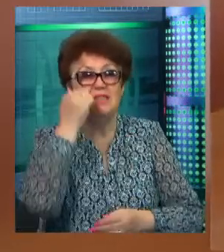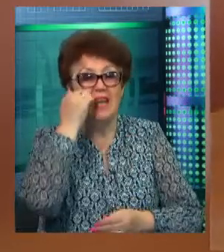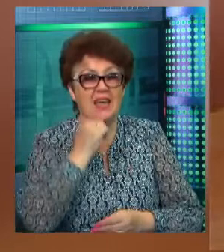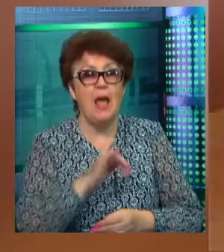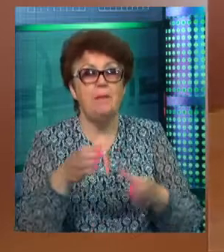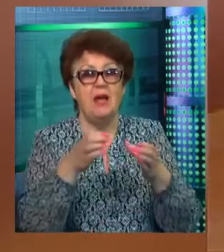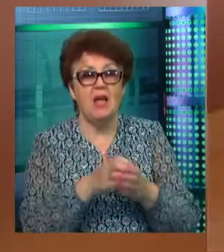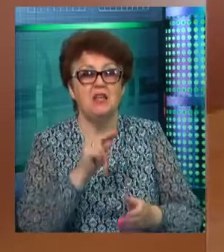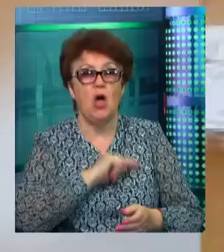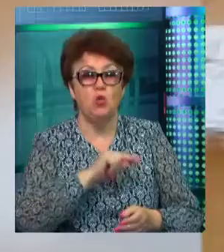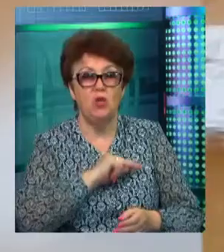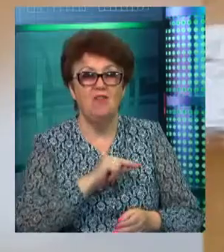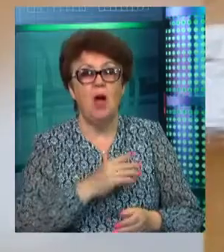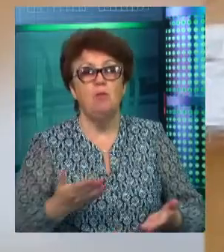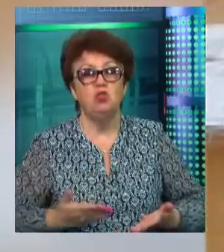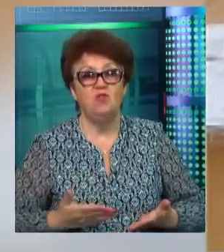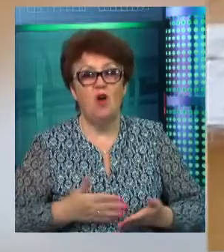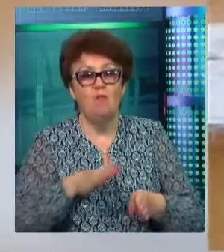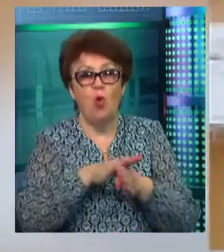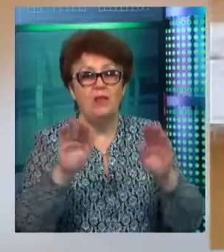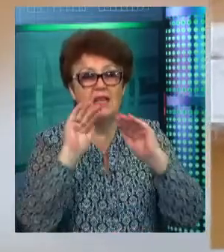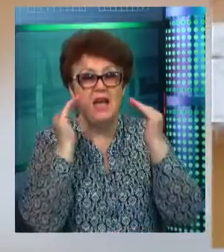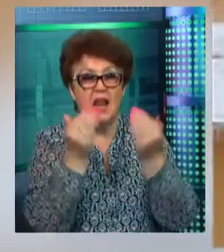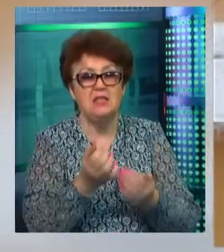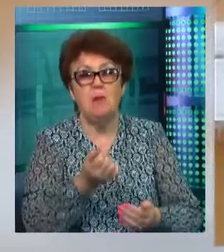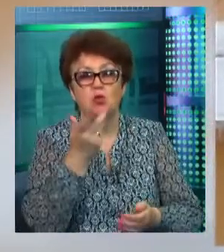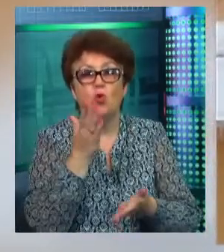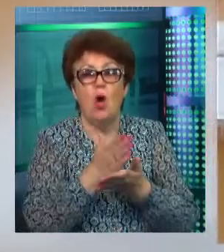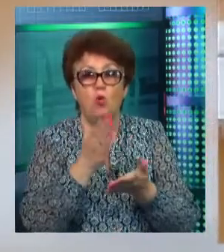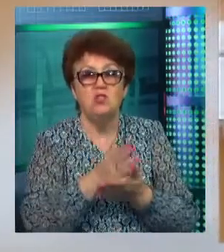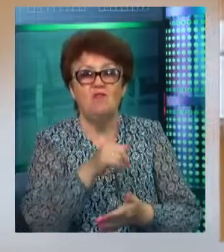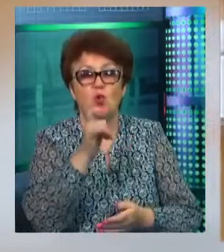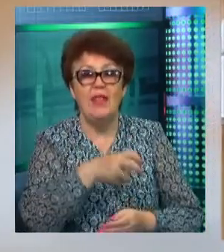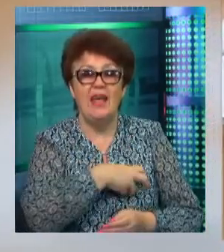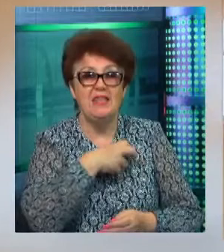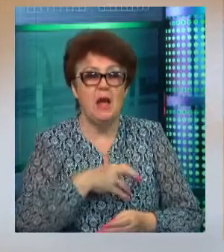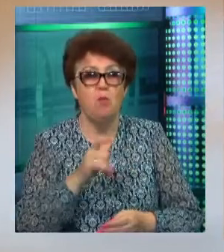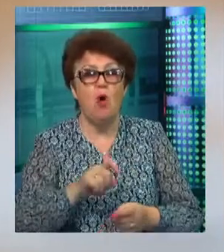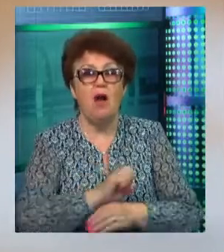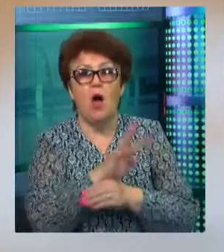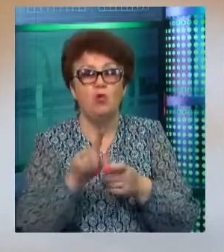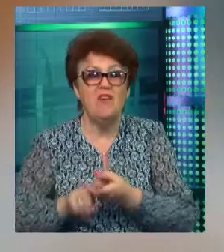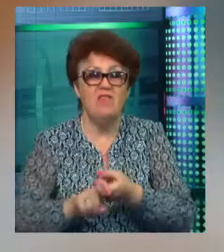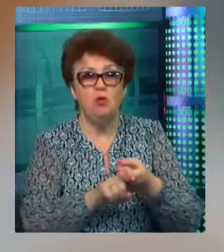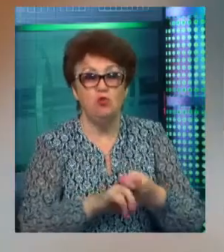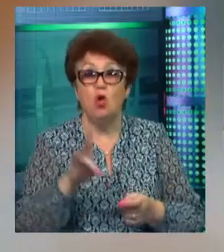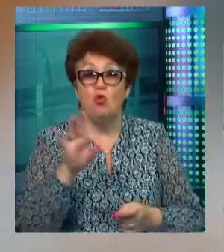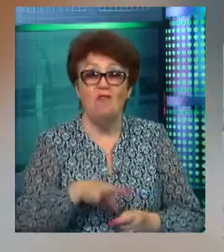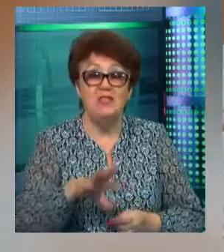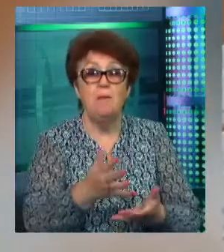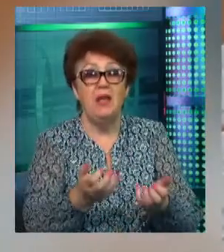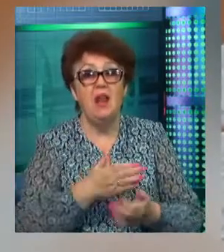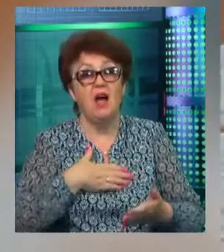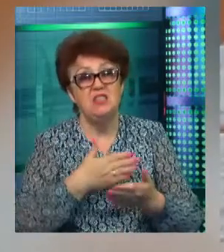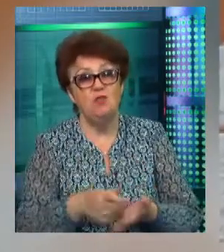бригада сотрудников проживают полная изоляция поскольку находится в зоне риска по короной вирусу однако все они приняли